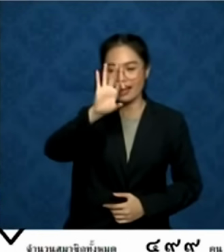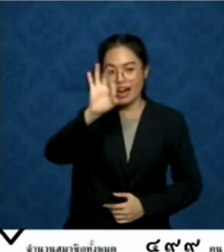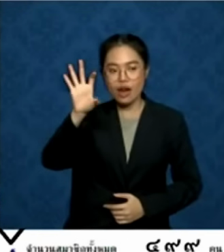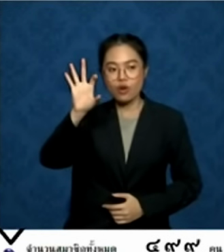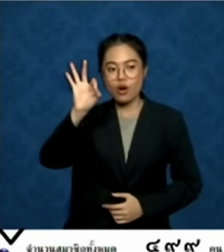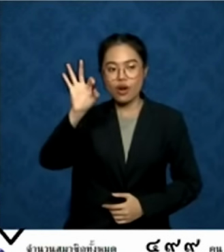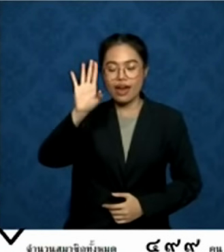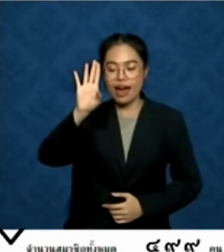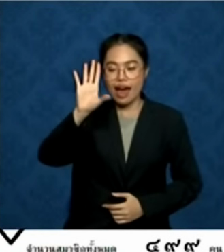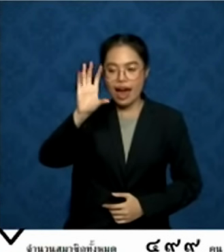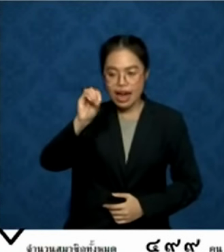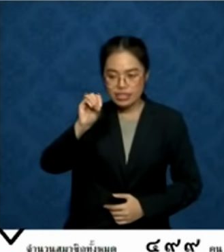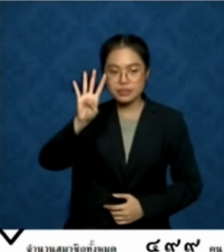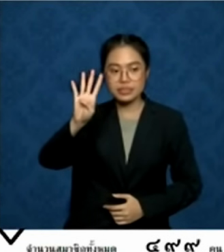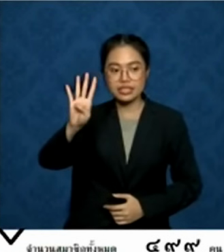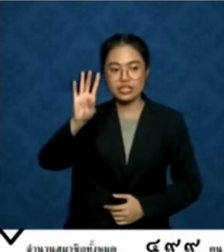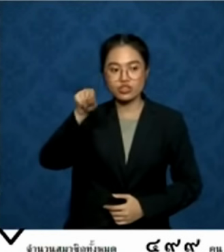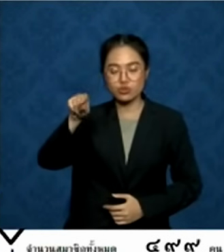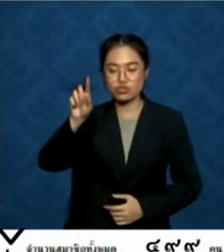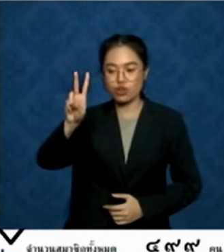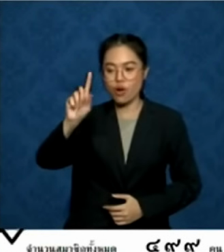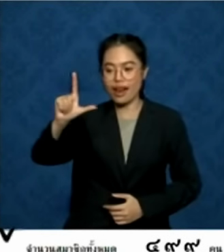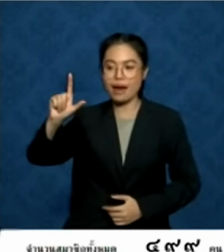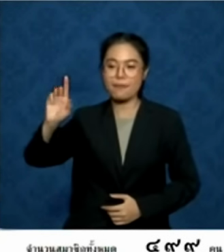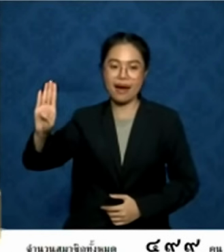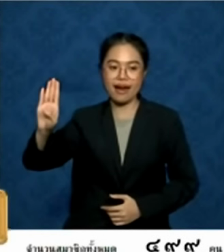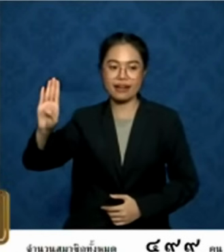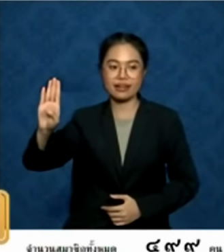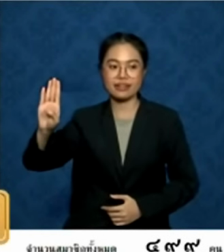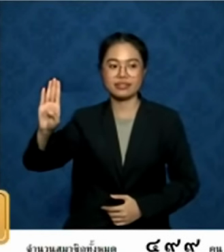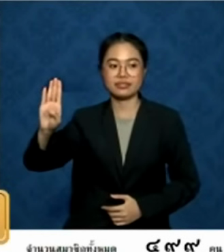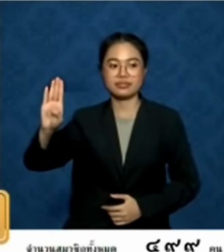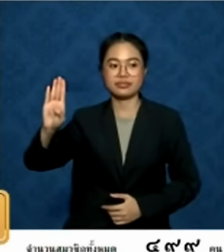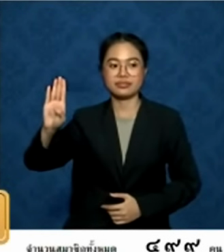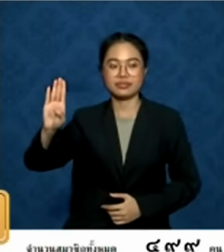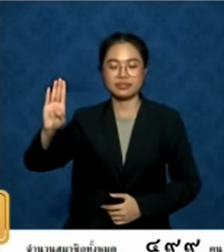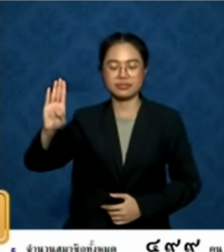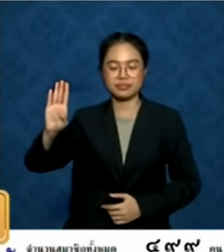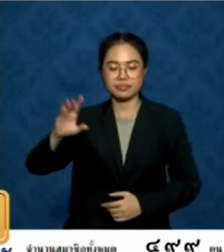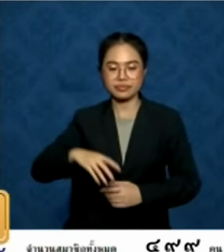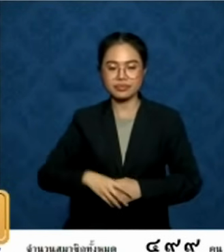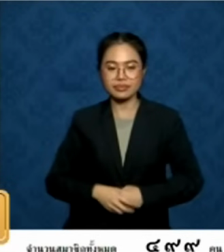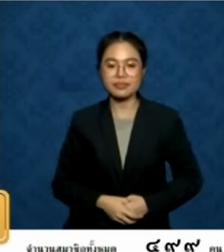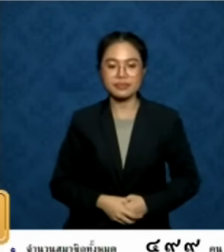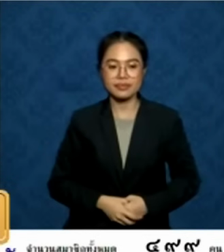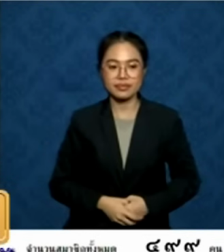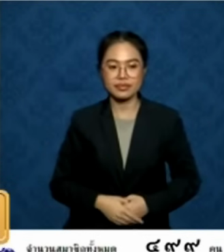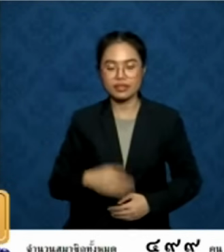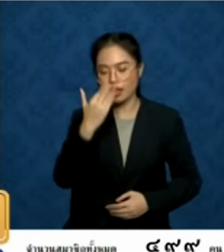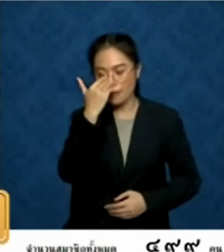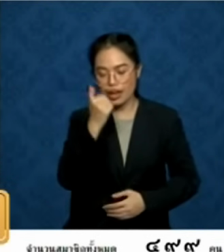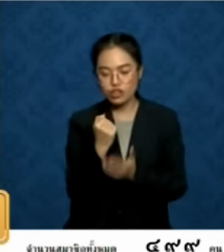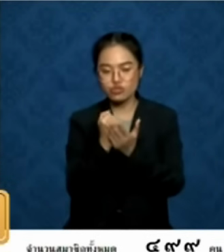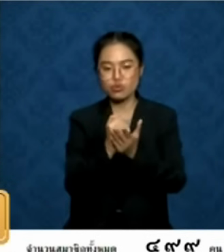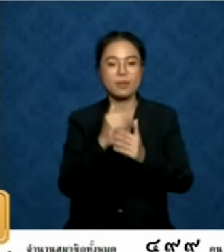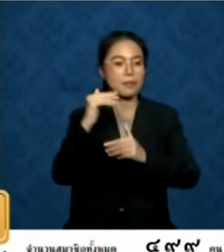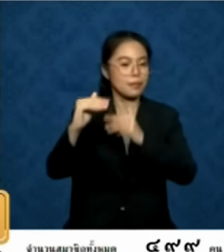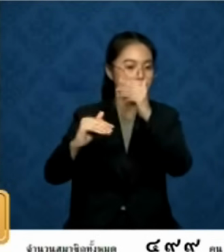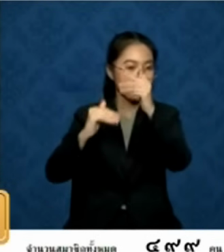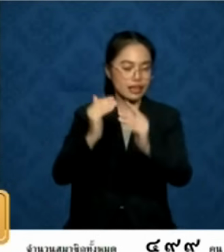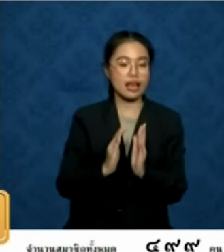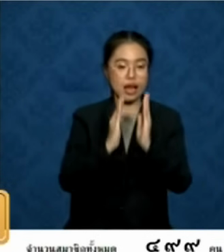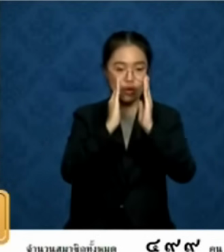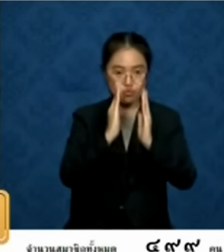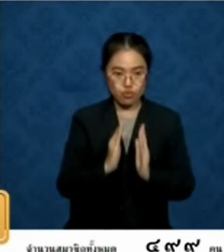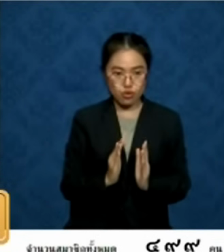561,954.2 ล้านบาทคิดเป็นร้อยละ 16.1 ของวงเงินงบประมาณ พื่อให้ประชาชนทุกช่วงวัย